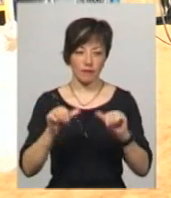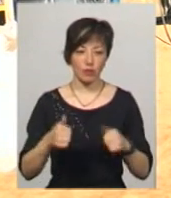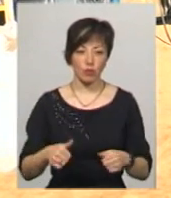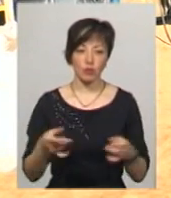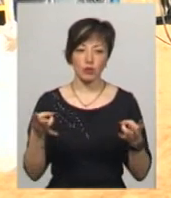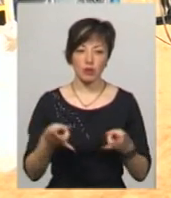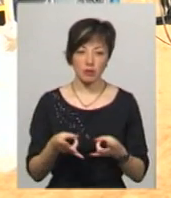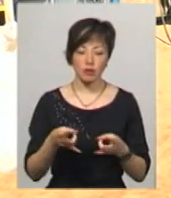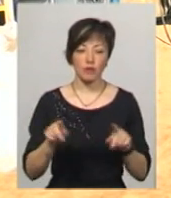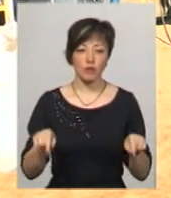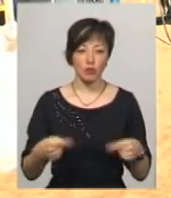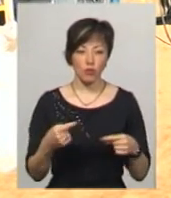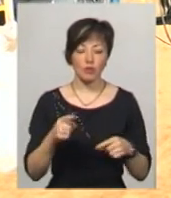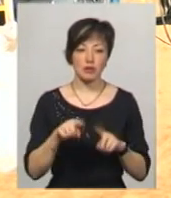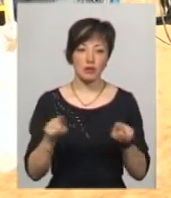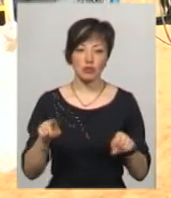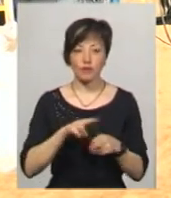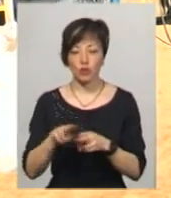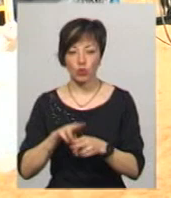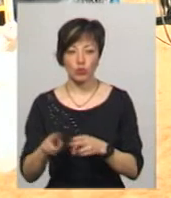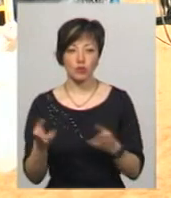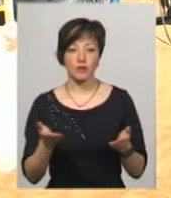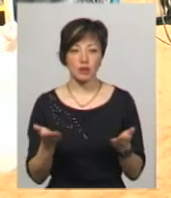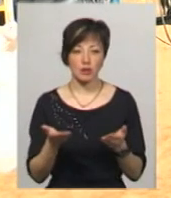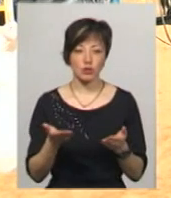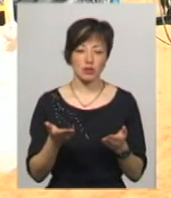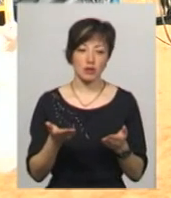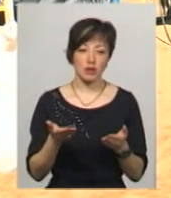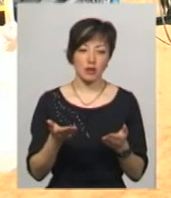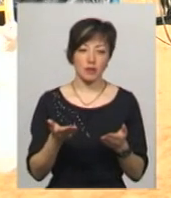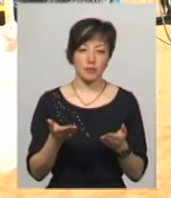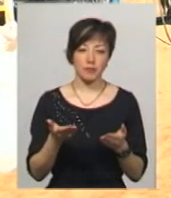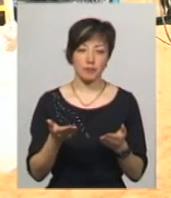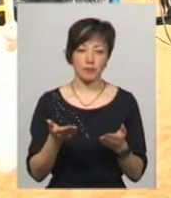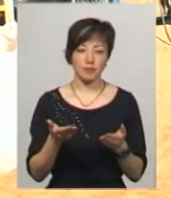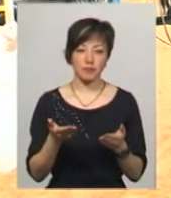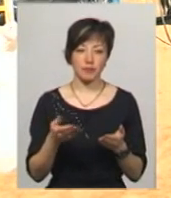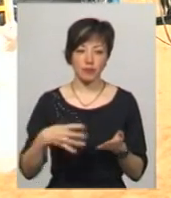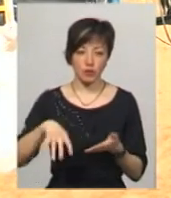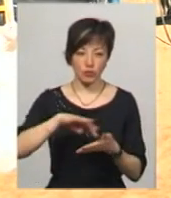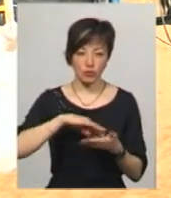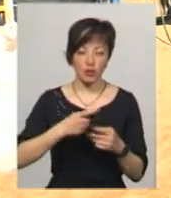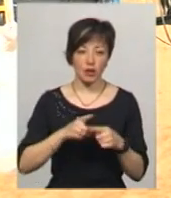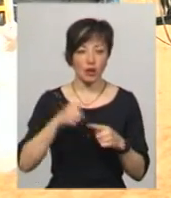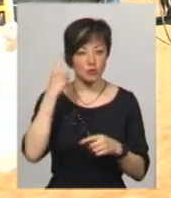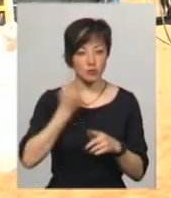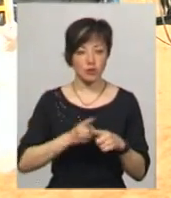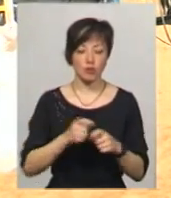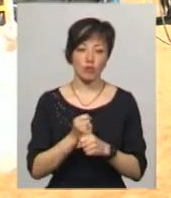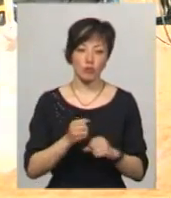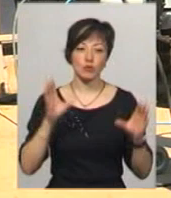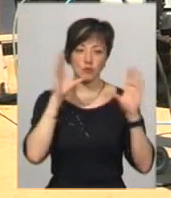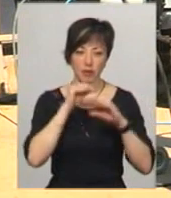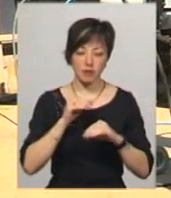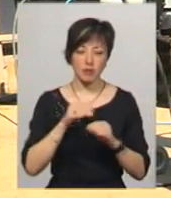які потрібно вже відновлювати, десь щось виточувати, десь щось вирізати на плазменній ризці. І я думаю, що ми з цією роботою